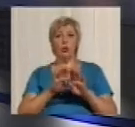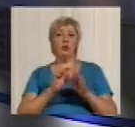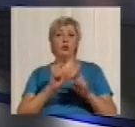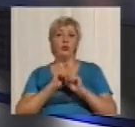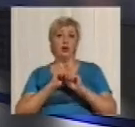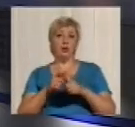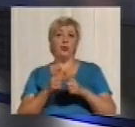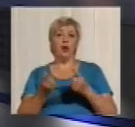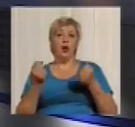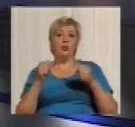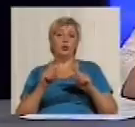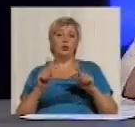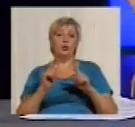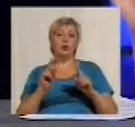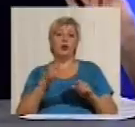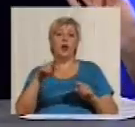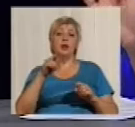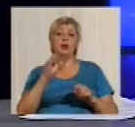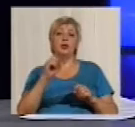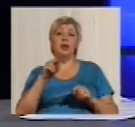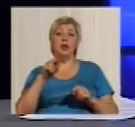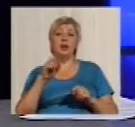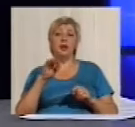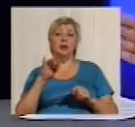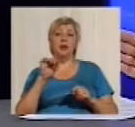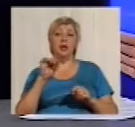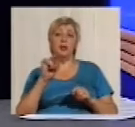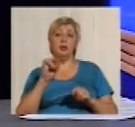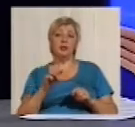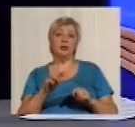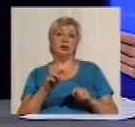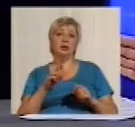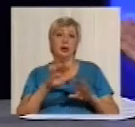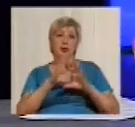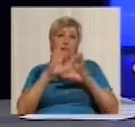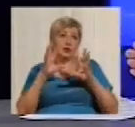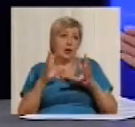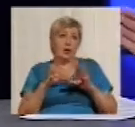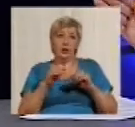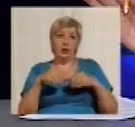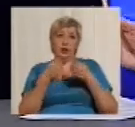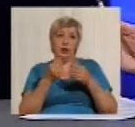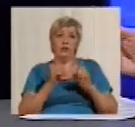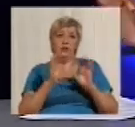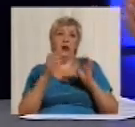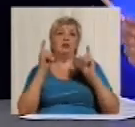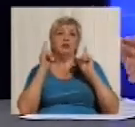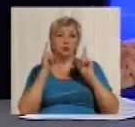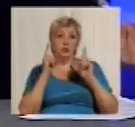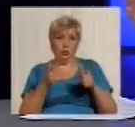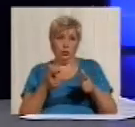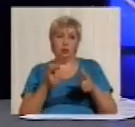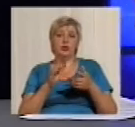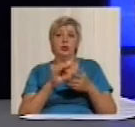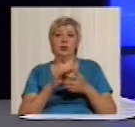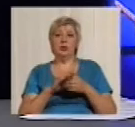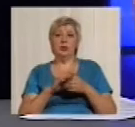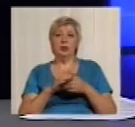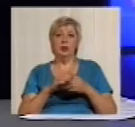що департамент от за цим зверненням, він взагалі не надавав узгодження на межі, на те, щоб